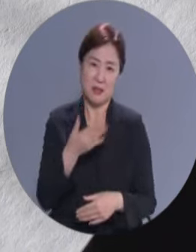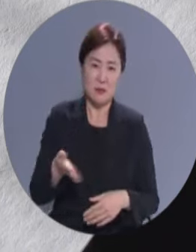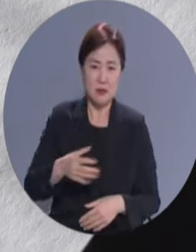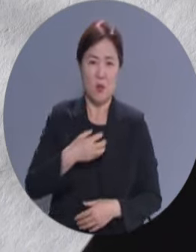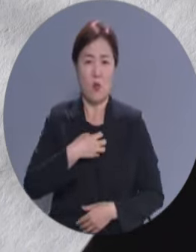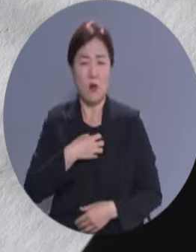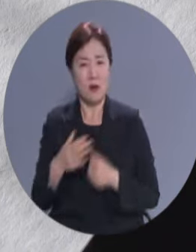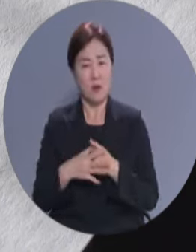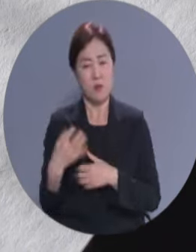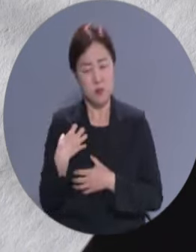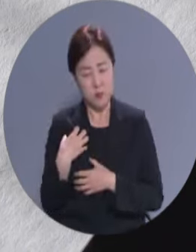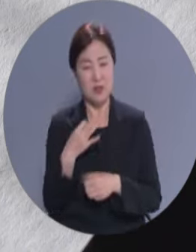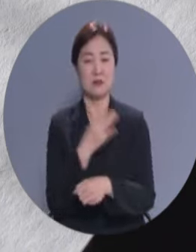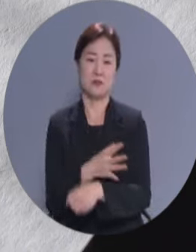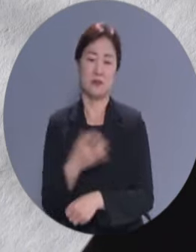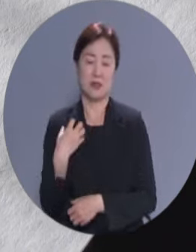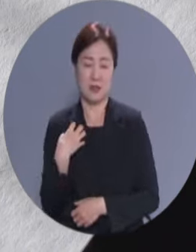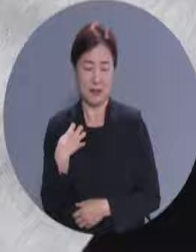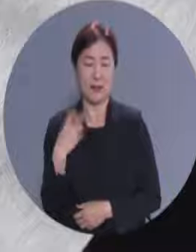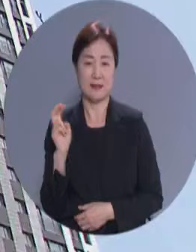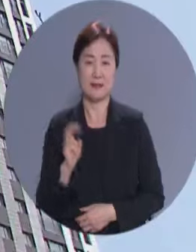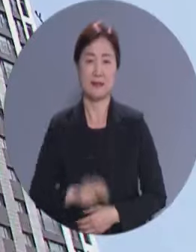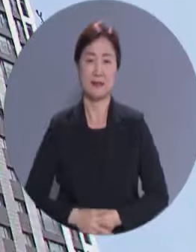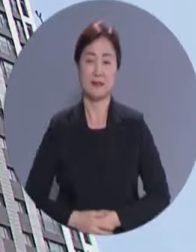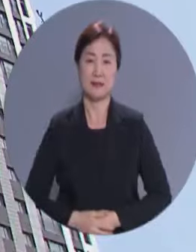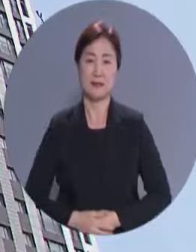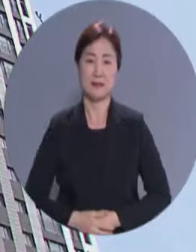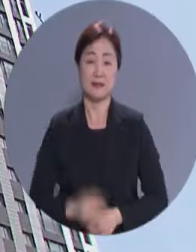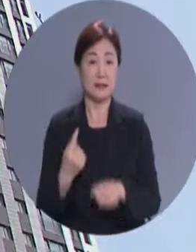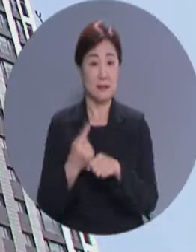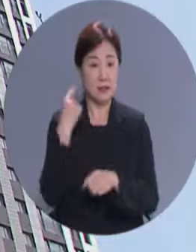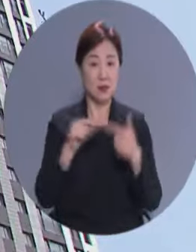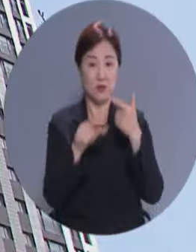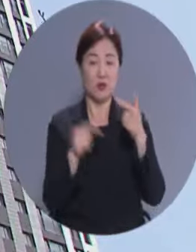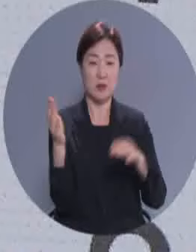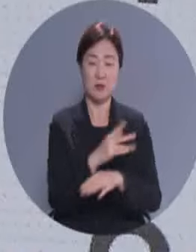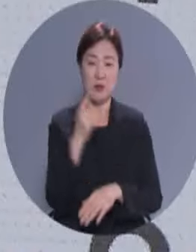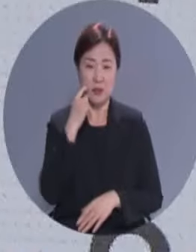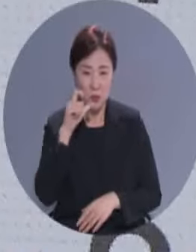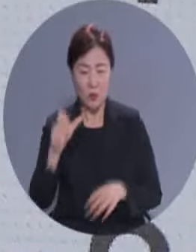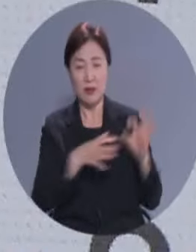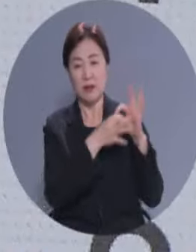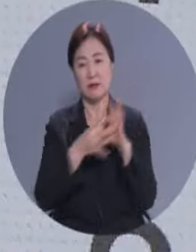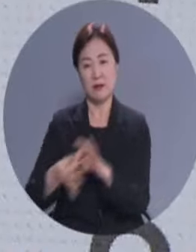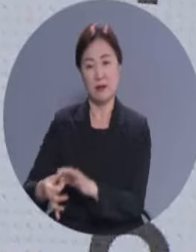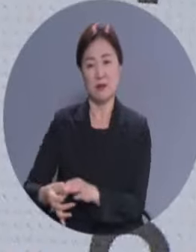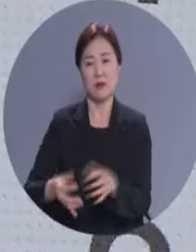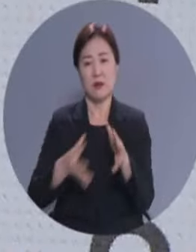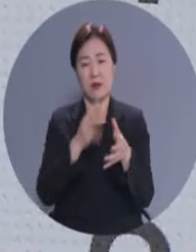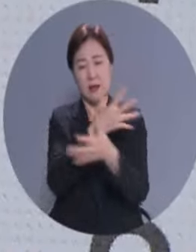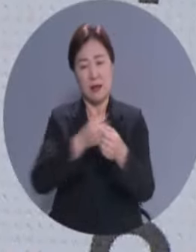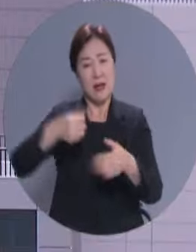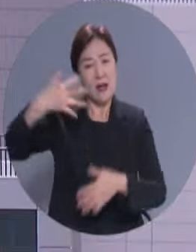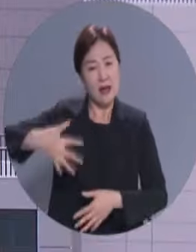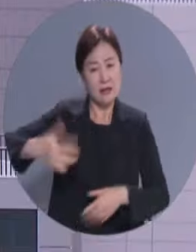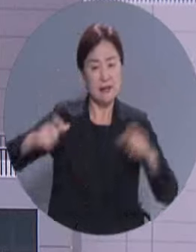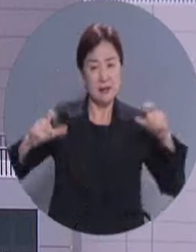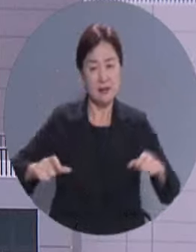짊어지고 매입을 하기에는 아직까지는 지난해 2월부터 15개월 연속 미분양 관리지역에 지정된